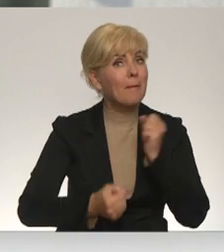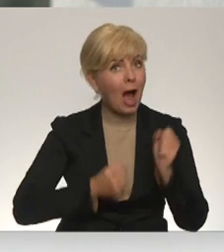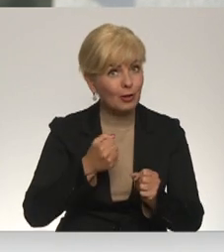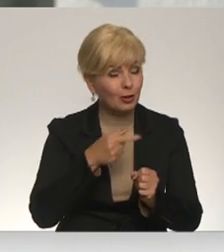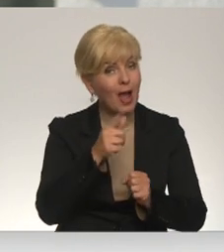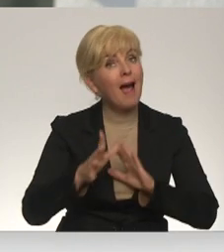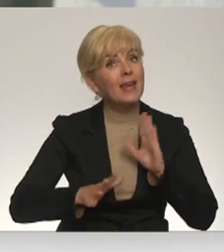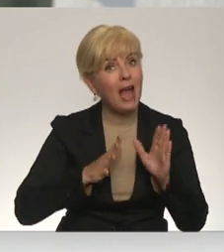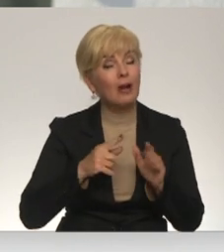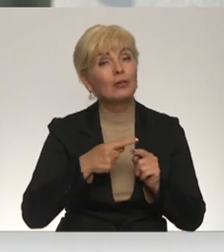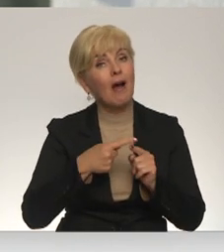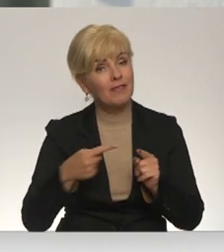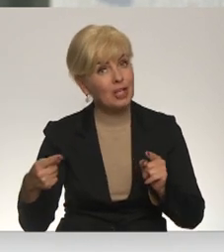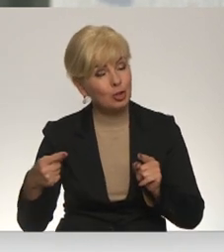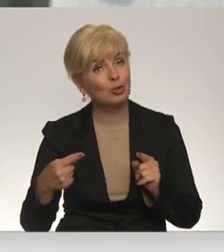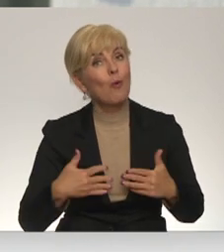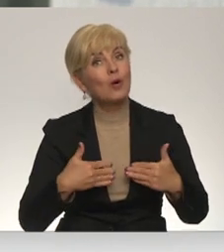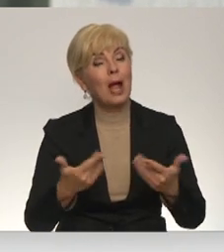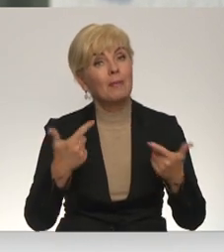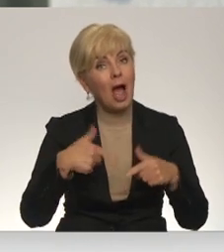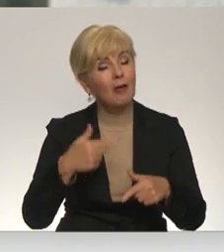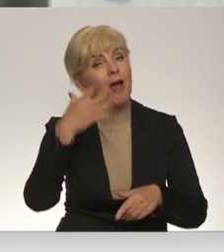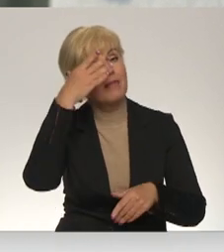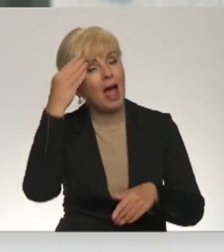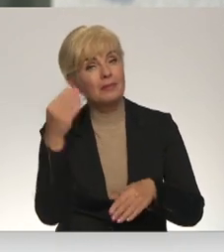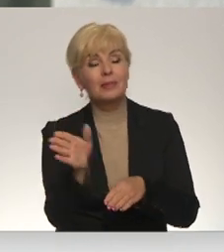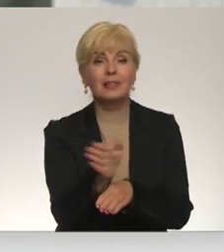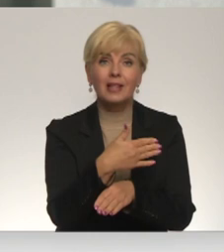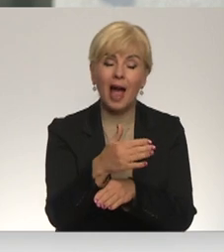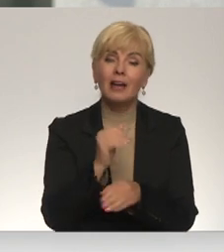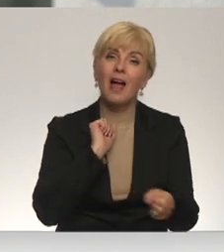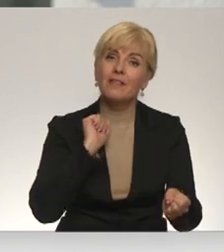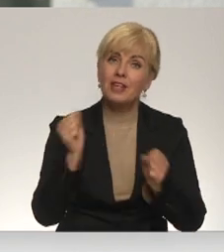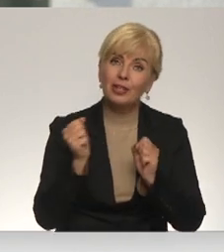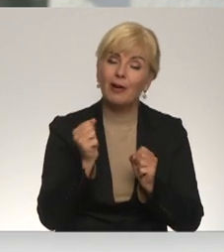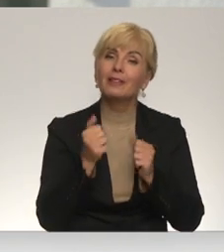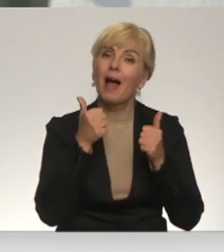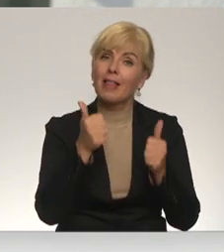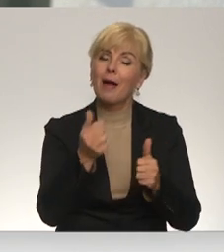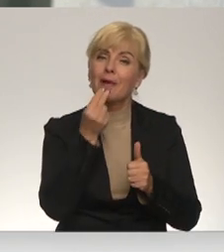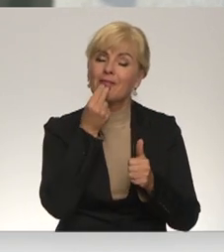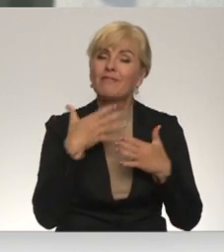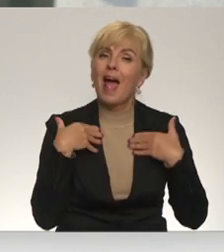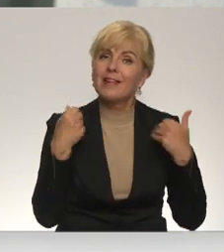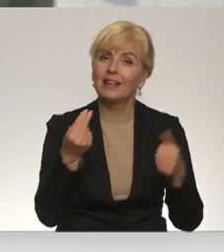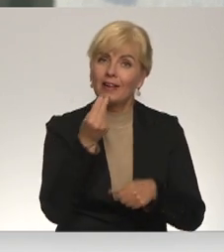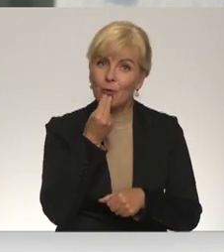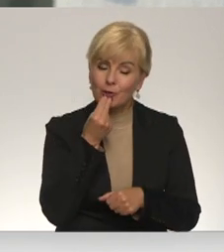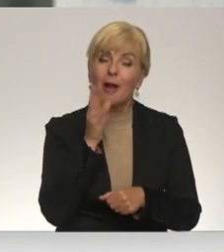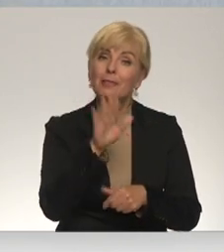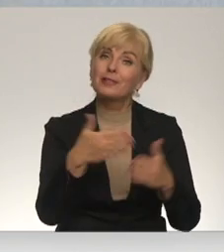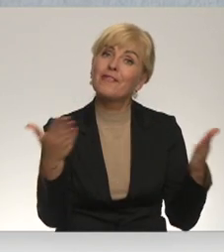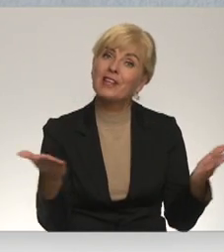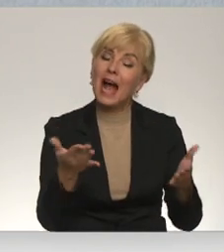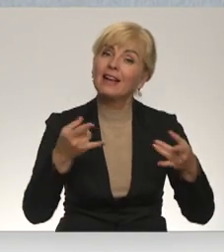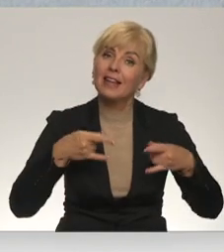grūtniecības laiku. Neaizmirstot par pastaigām, vingrošanu, veselīgu uzturu, un tad arī vieglāk būs